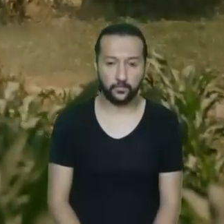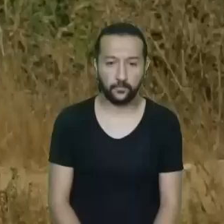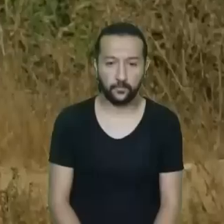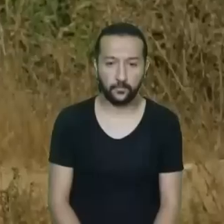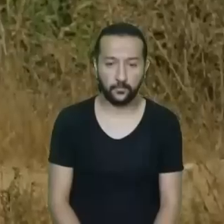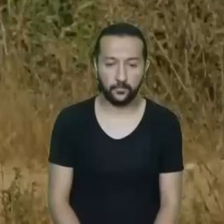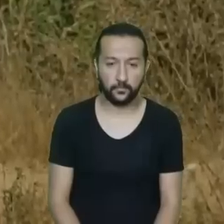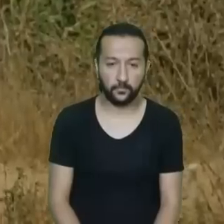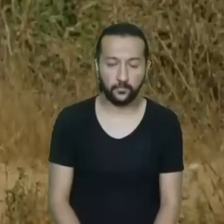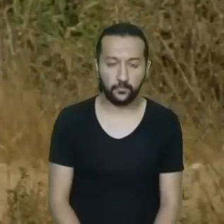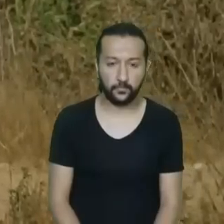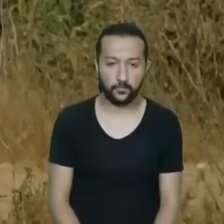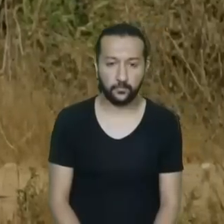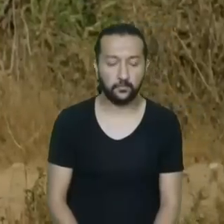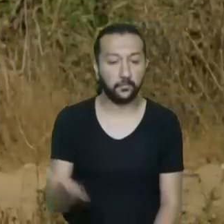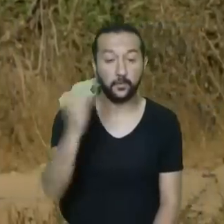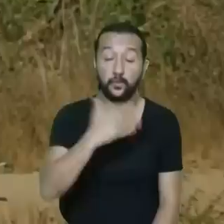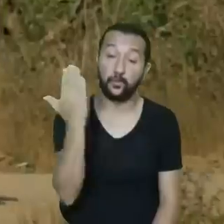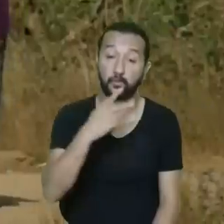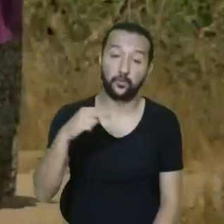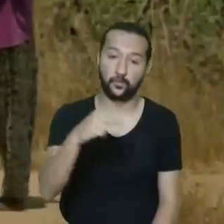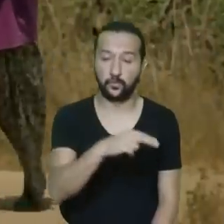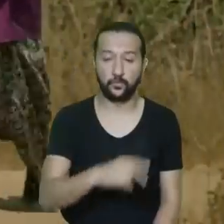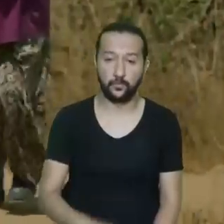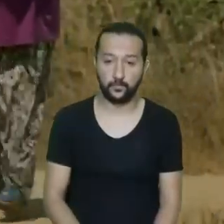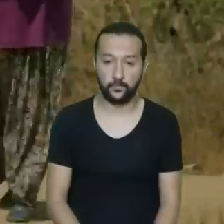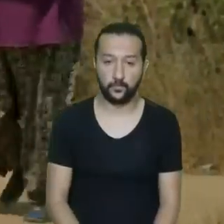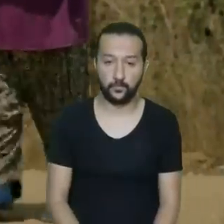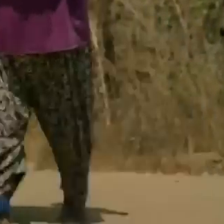Ersin'in kısa boyu onu arabada gizledi. Hüngale.